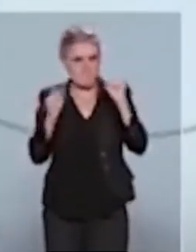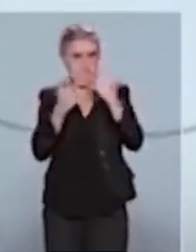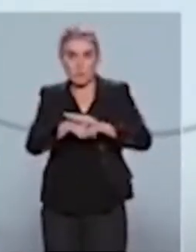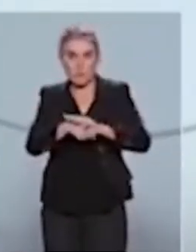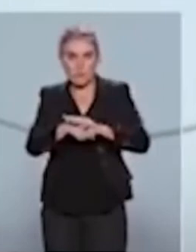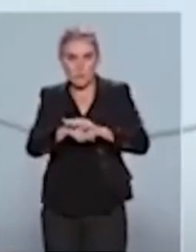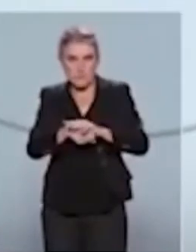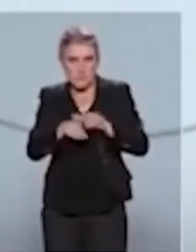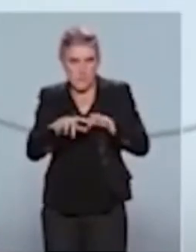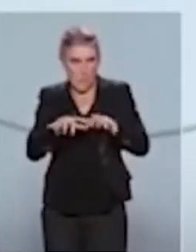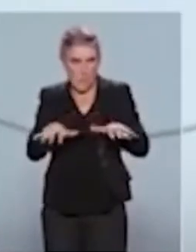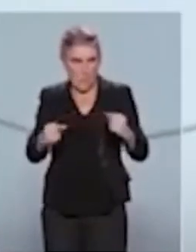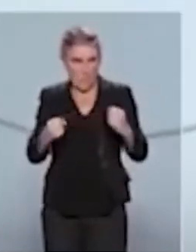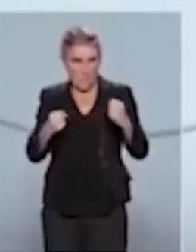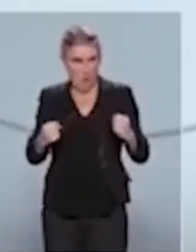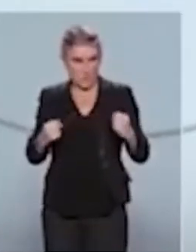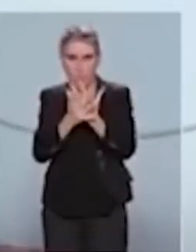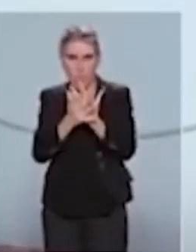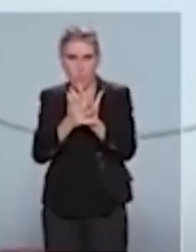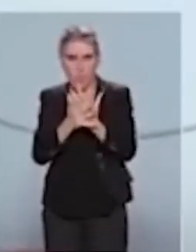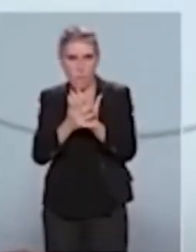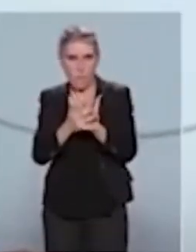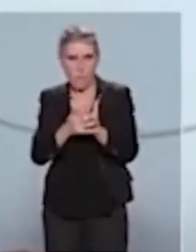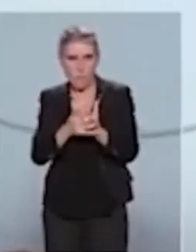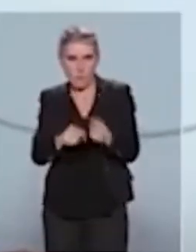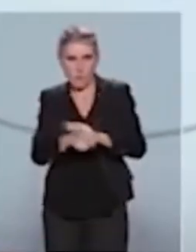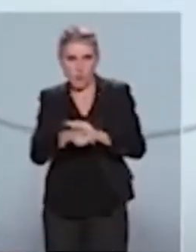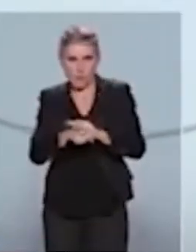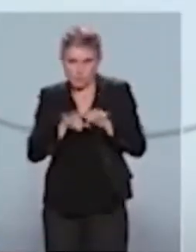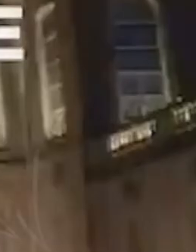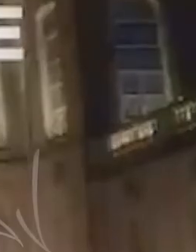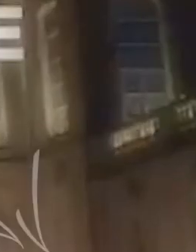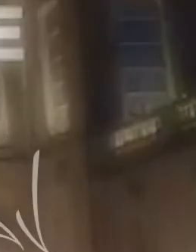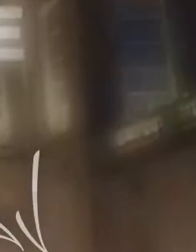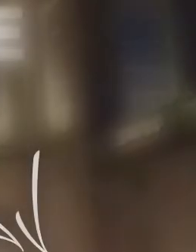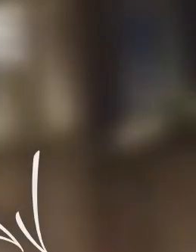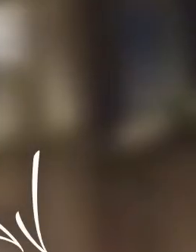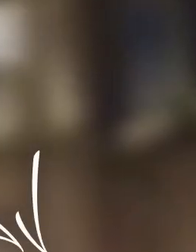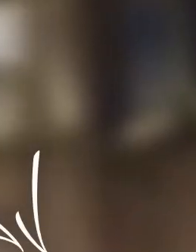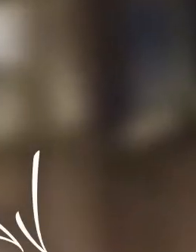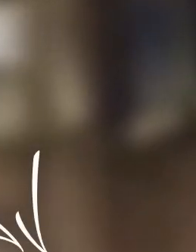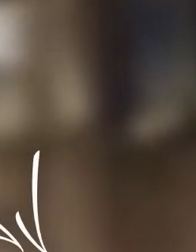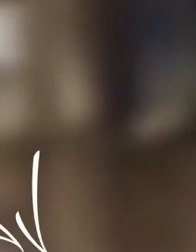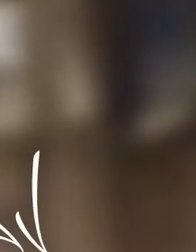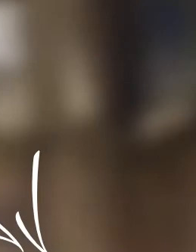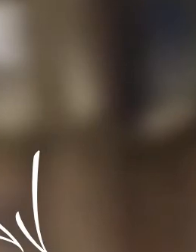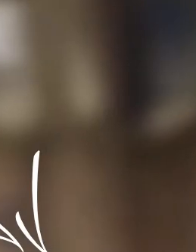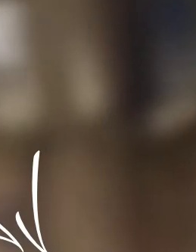virus. À mesure que l'hiver approche, que de l'épidémie.